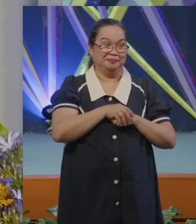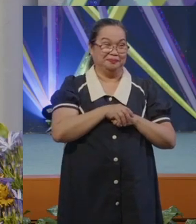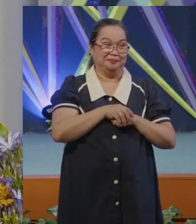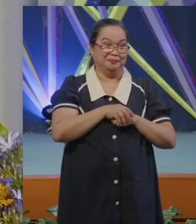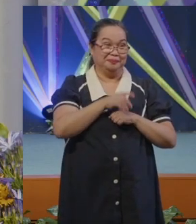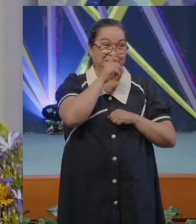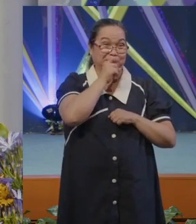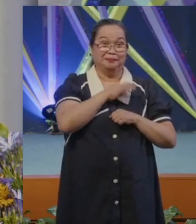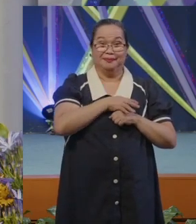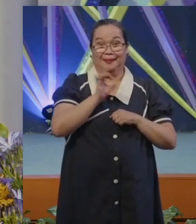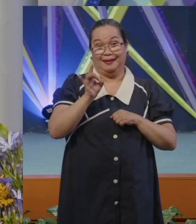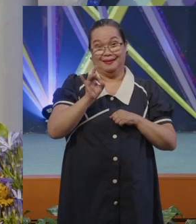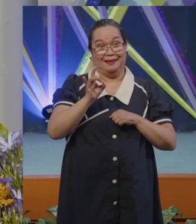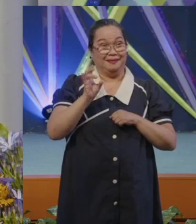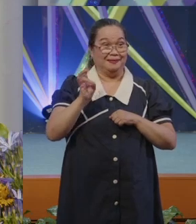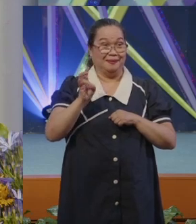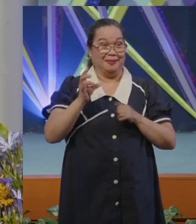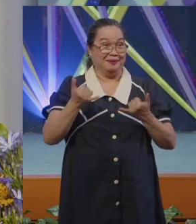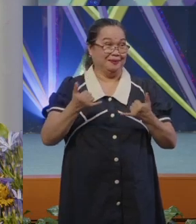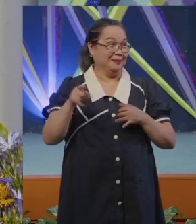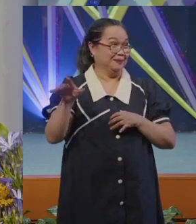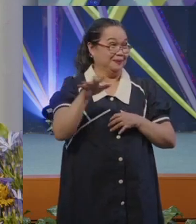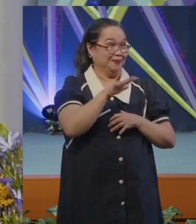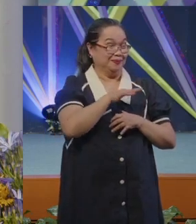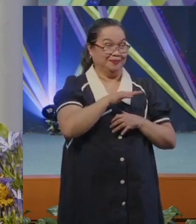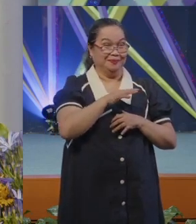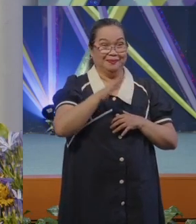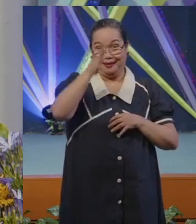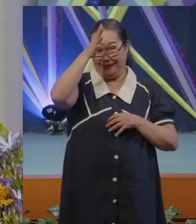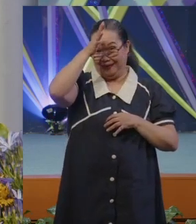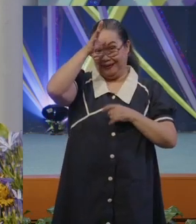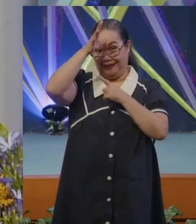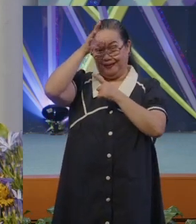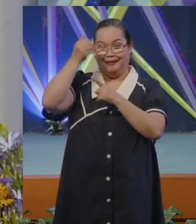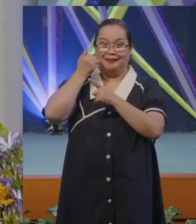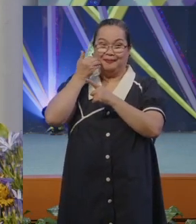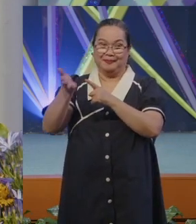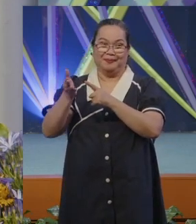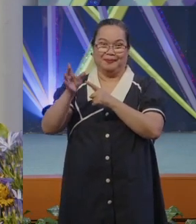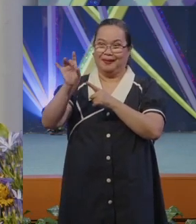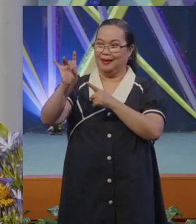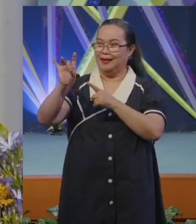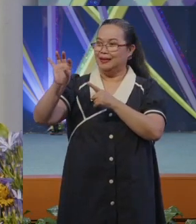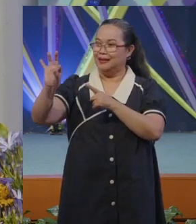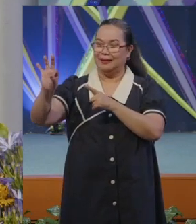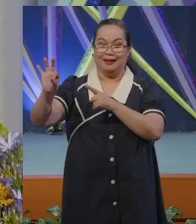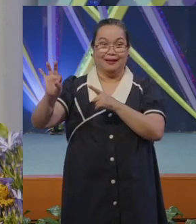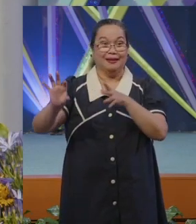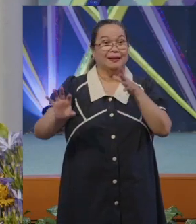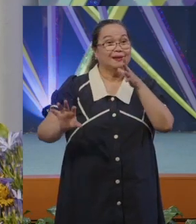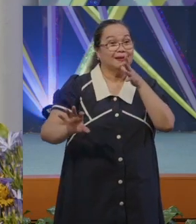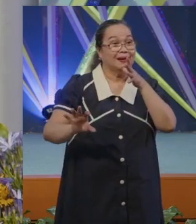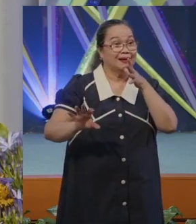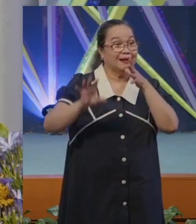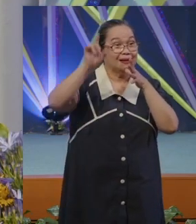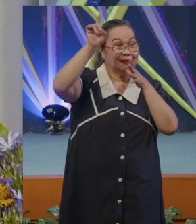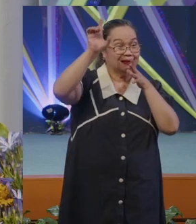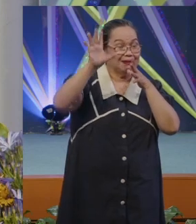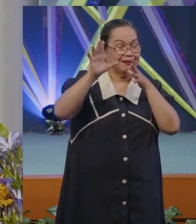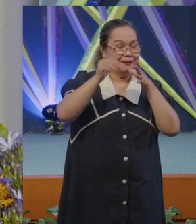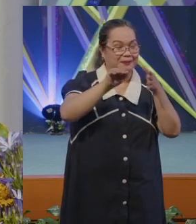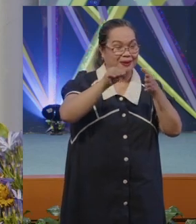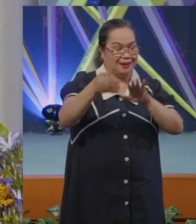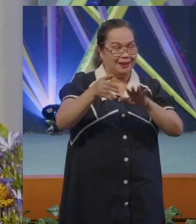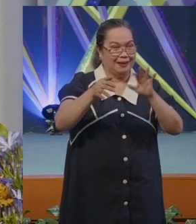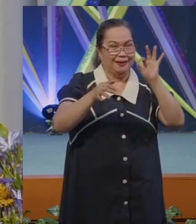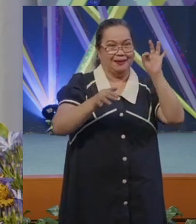nasa ganyang edad na. No? Ang tatay ko po, kinuha ng Panginoon, 89. Ang nanay ko po, kinuha ng Panginoon,